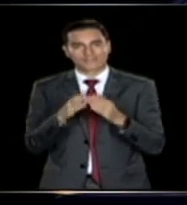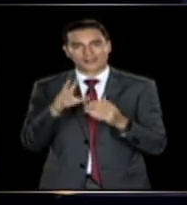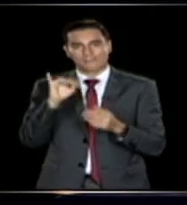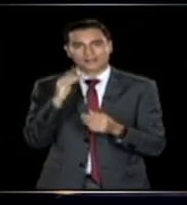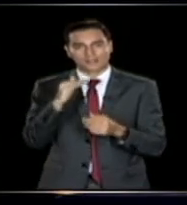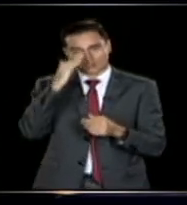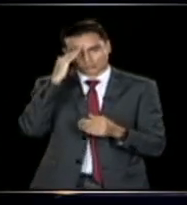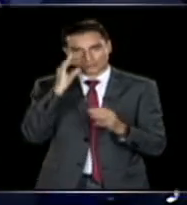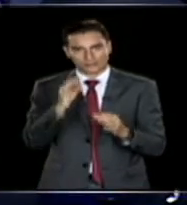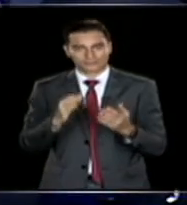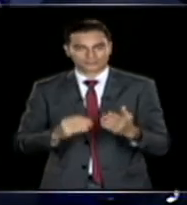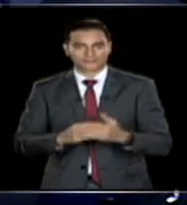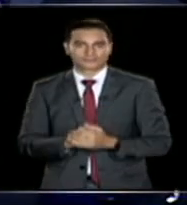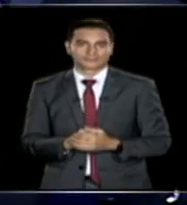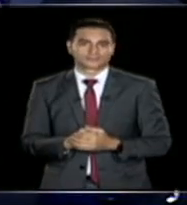المريخ، بحييك وبشكرك.